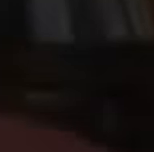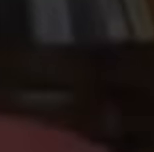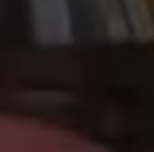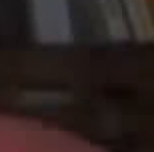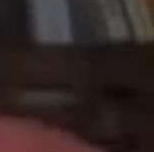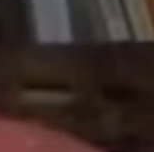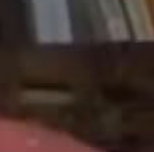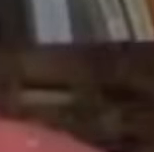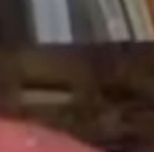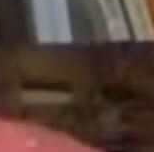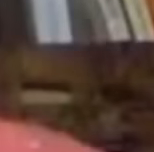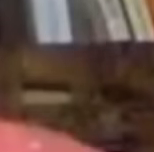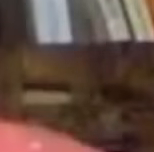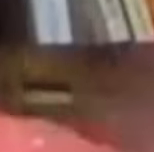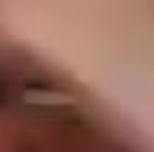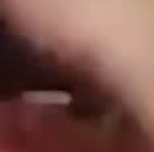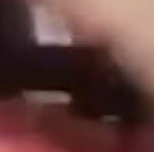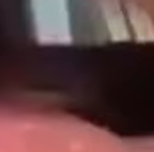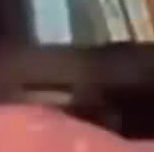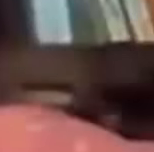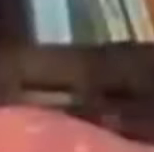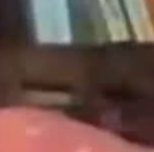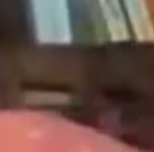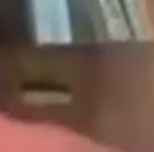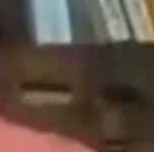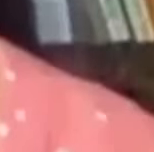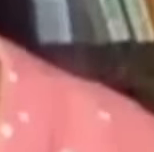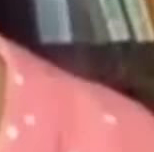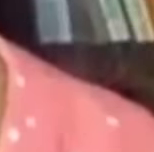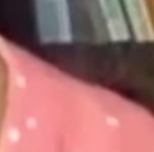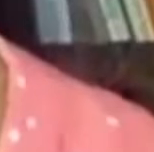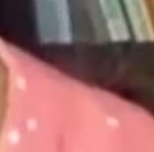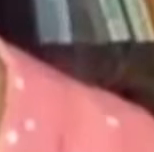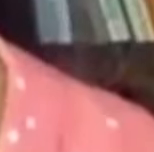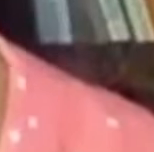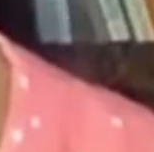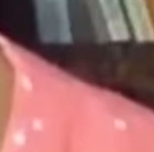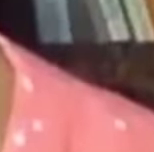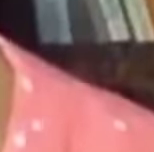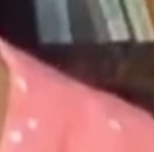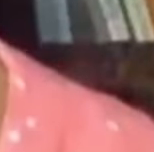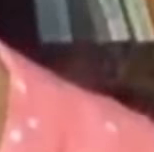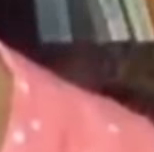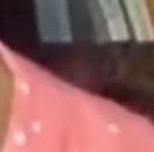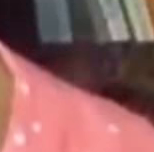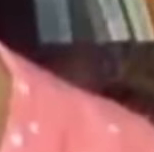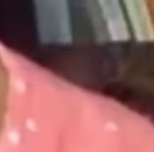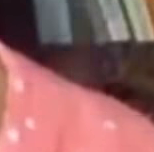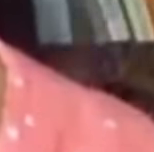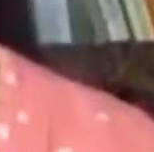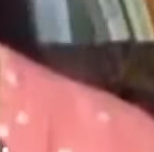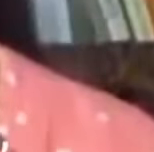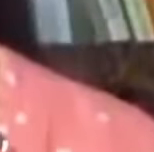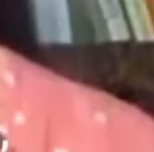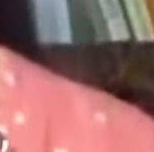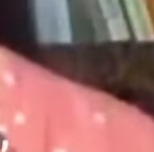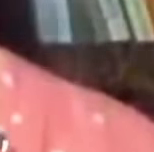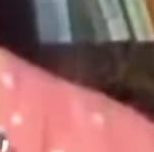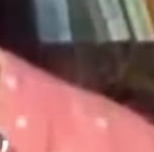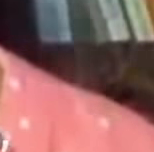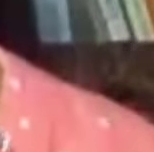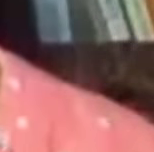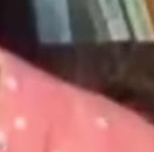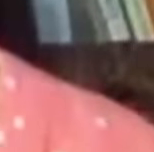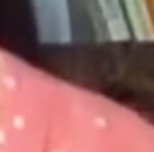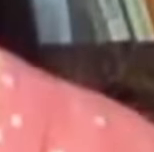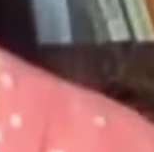Ay, sigaw ako na sigaw. Pero makapiring ako, no? Wala akong nakikita. Pero nasasaktan lang ako. At yung torture na ginawa